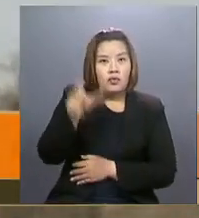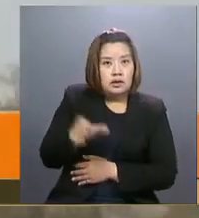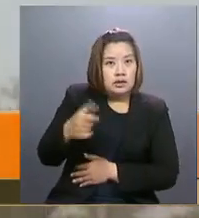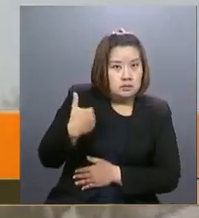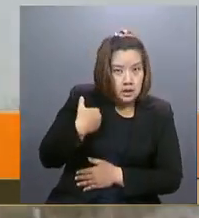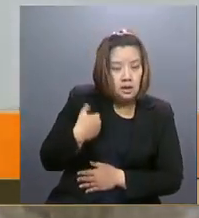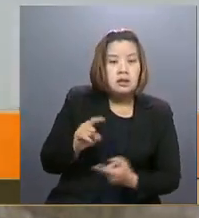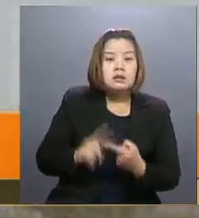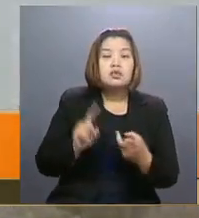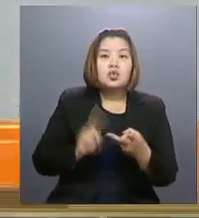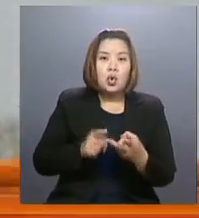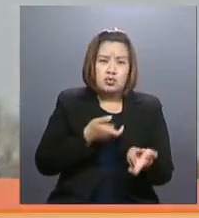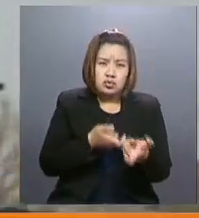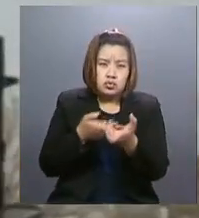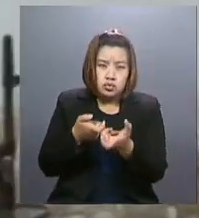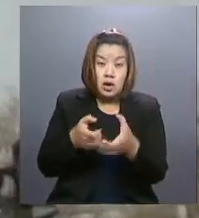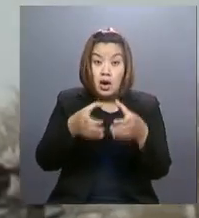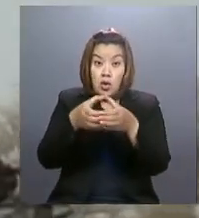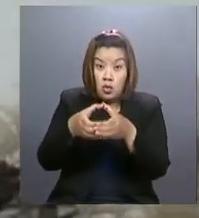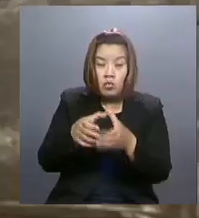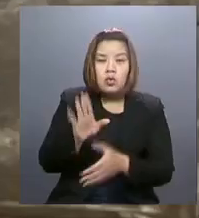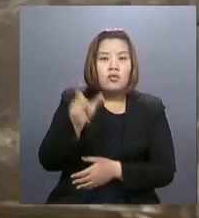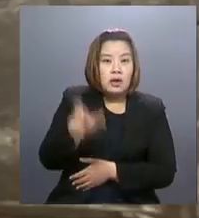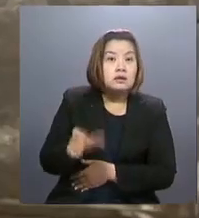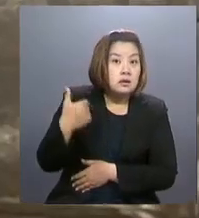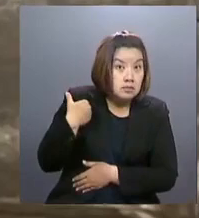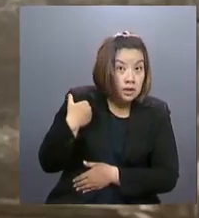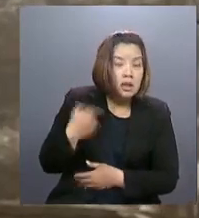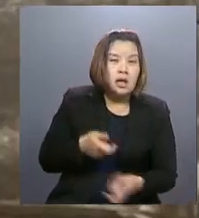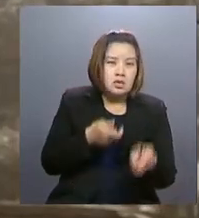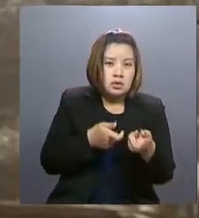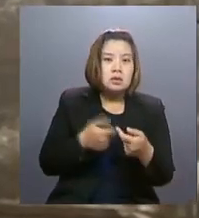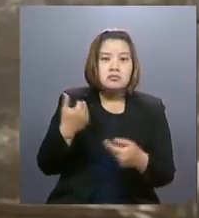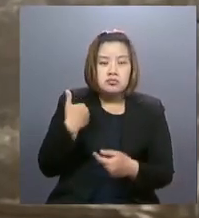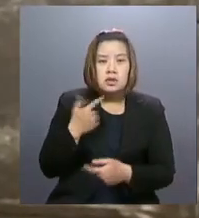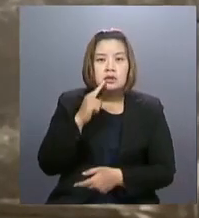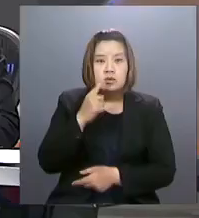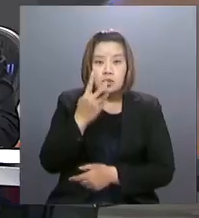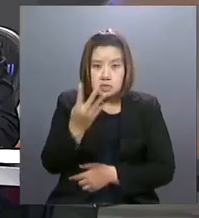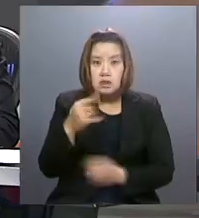หมู่ที่เมืองนีสแล้วก็ยังก่อเหตุโจมตีอีก4ครั้งในประเทศเยอรมนีครับ